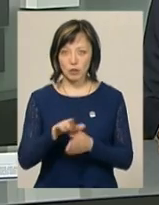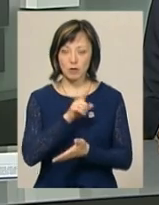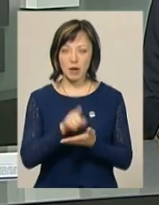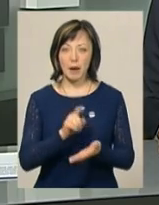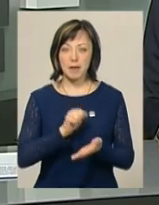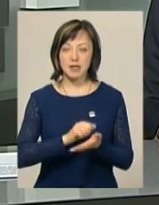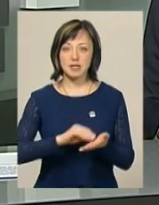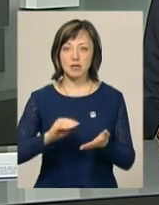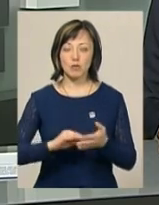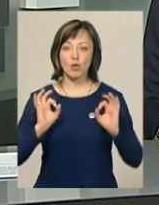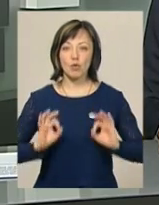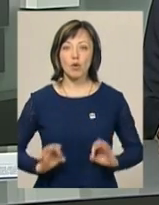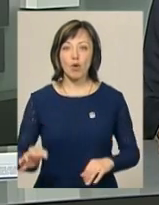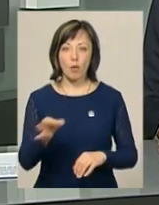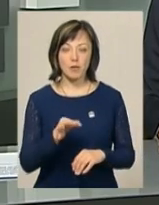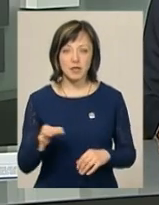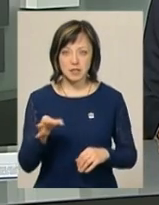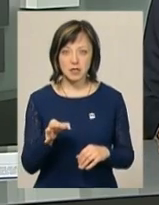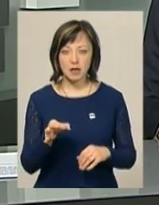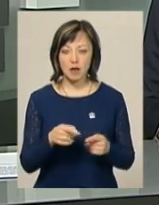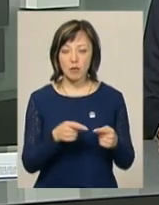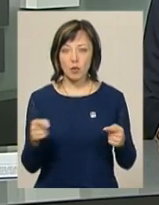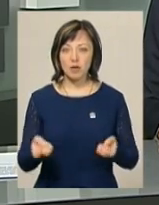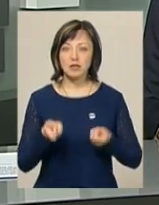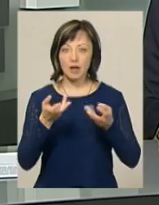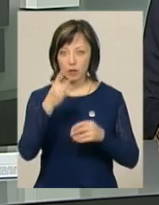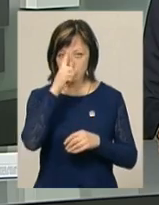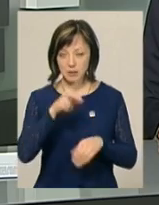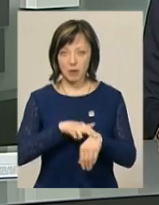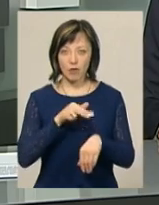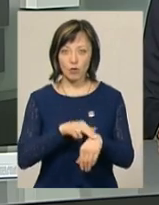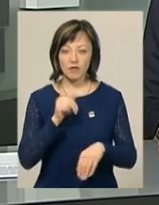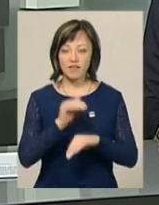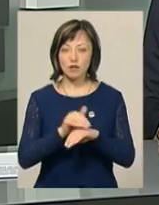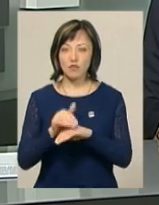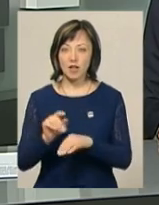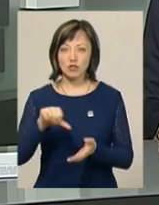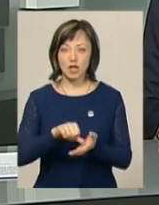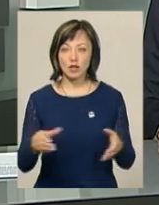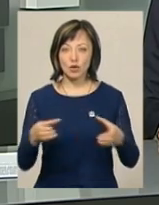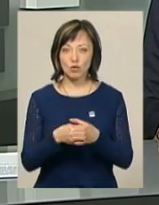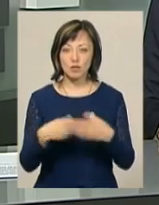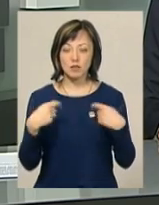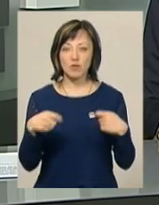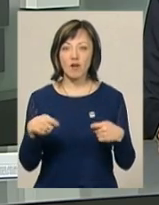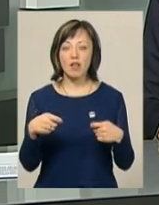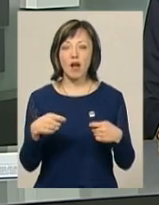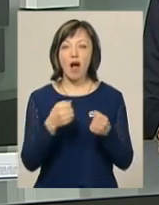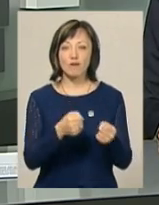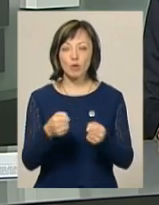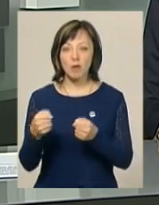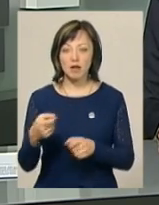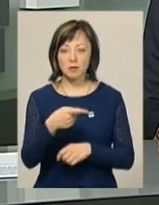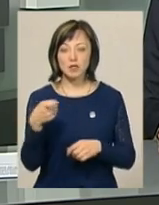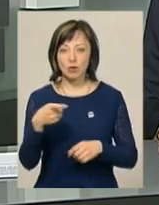прессекретаря прокурора області Наталі Гончарук, Протягом декількох місяців правоохоронці фіксували, що члени групи збували автомати Калашникова,